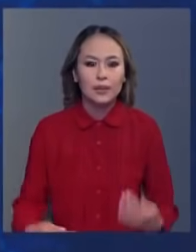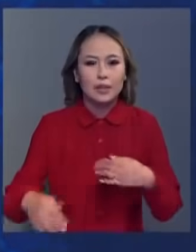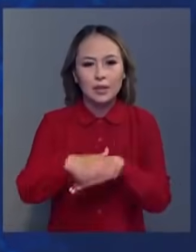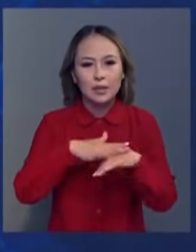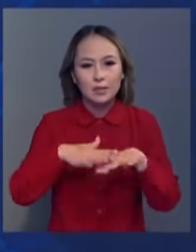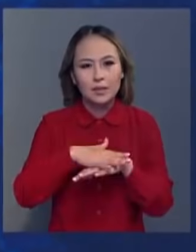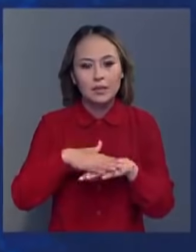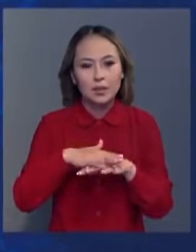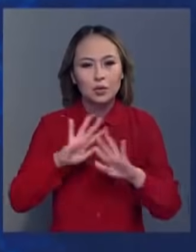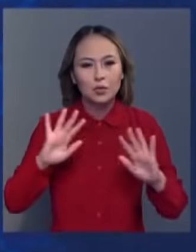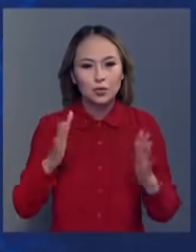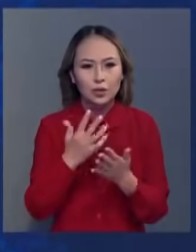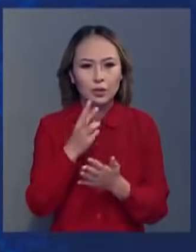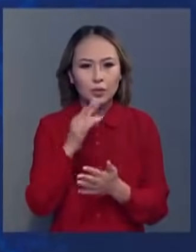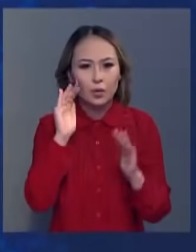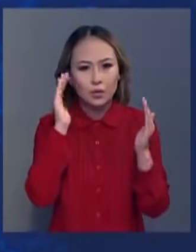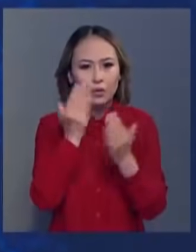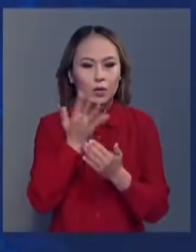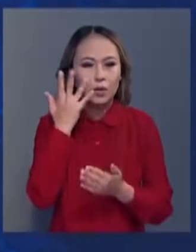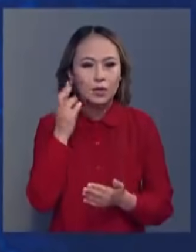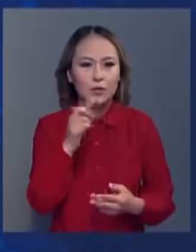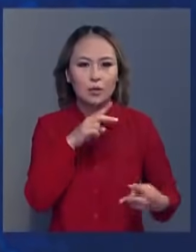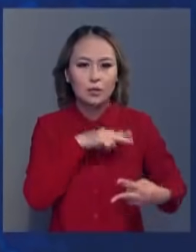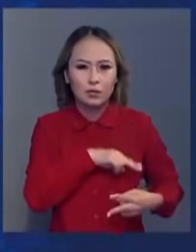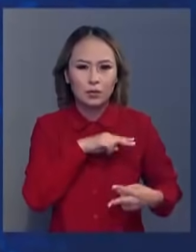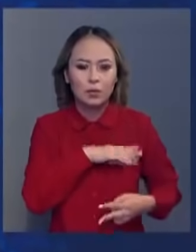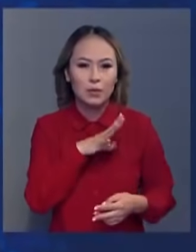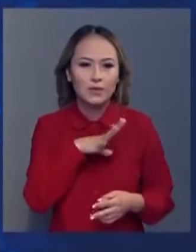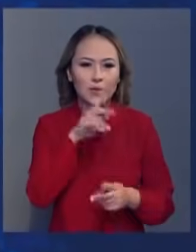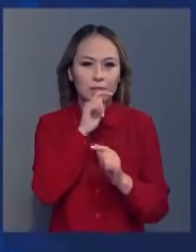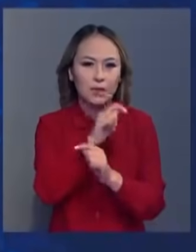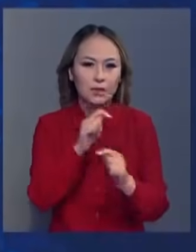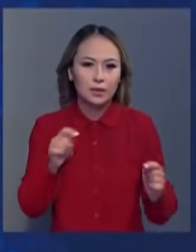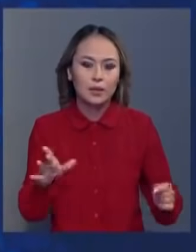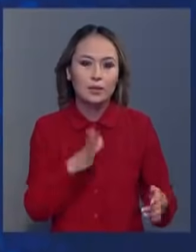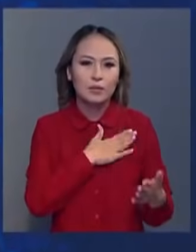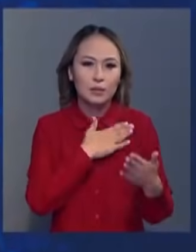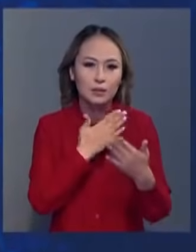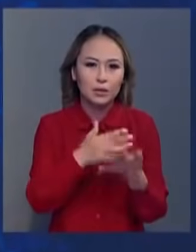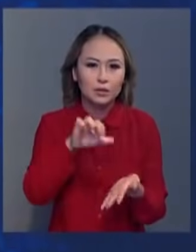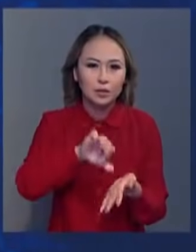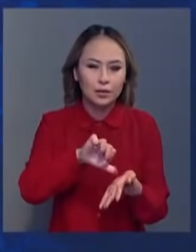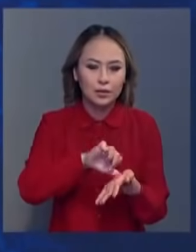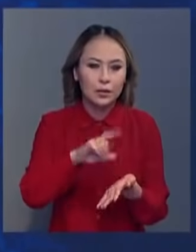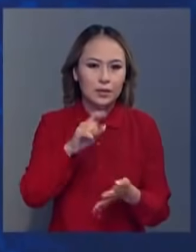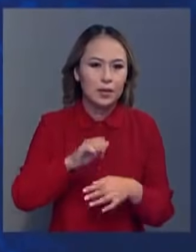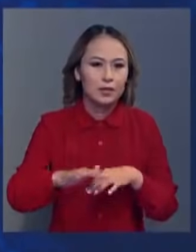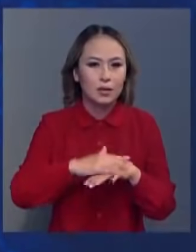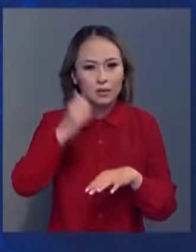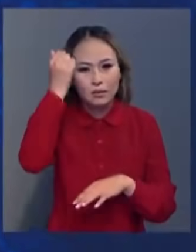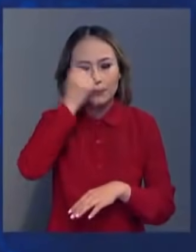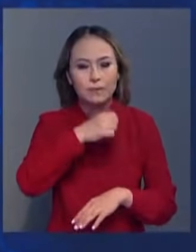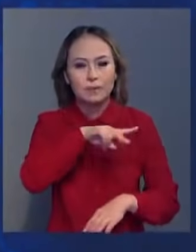Елімізде төтенше жағдай кезінде тынымсыз еңбек еткендер марапатталды. Белсенді жандарға халық алғысы медалі